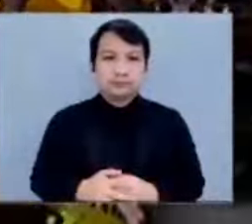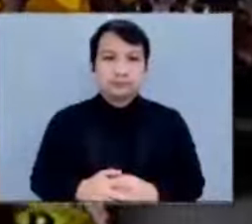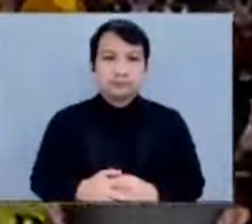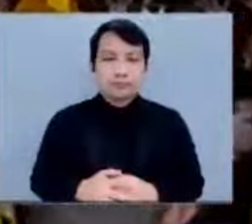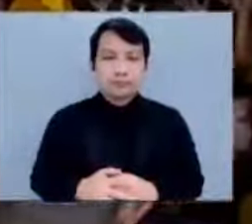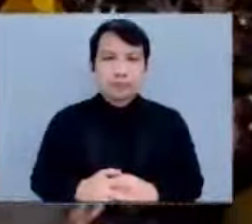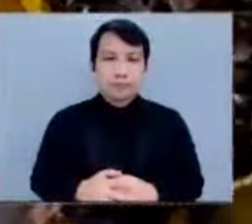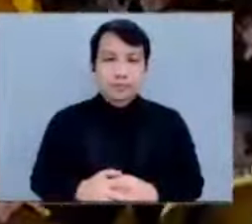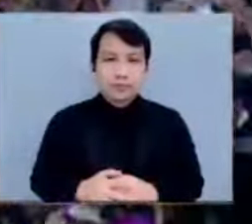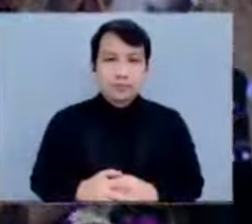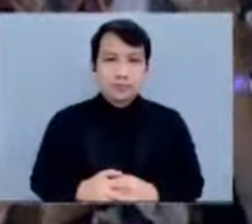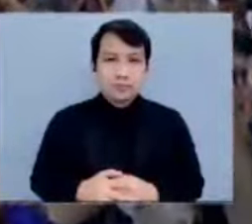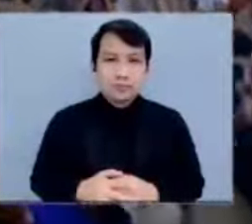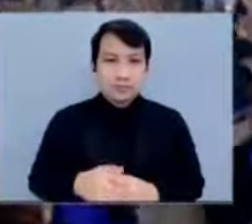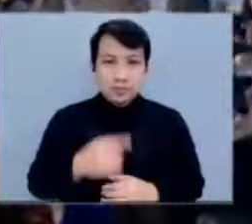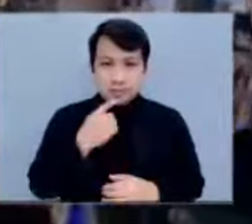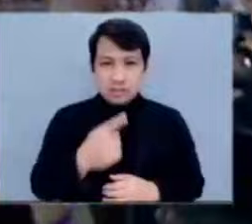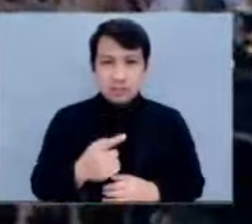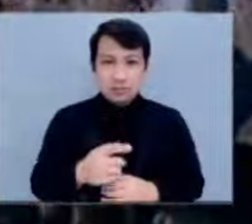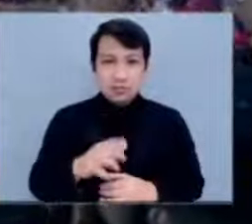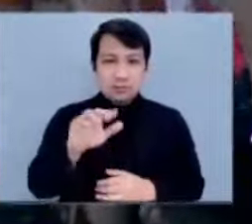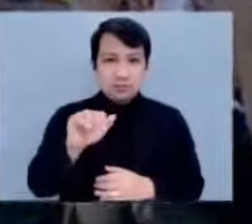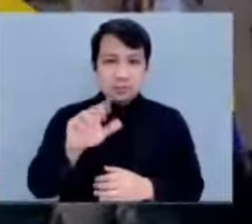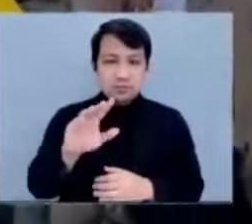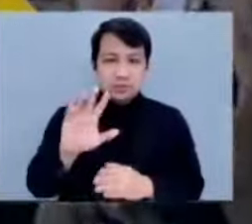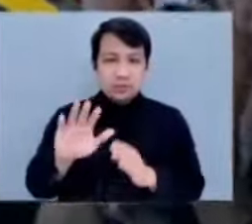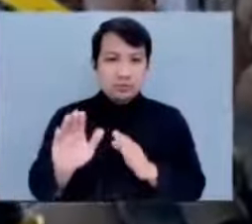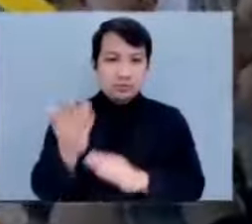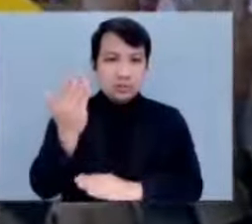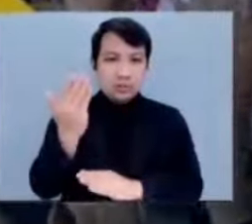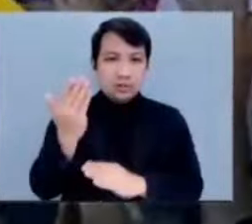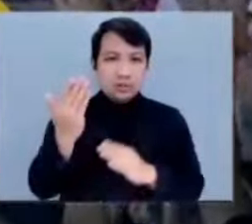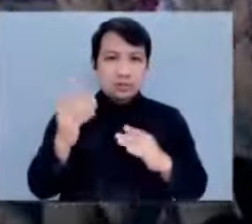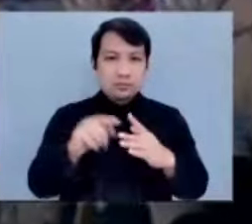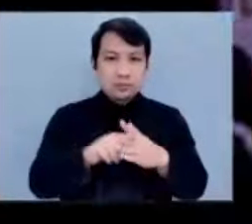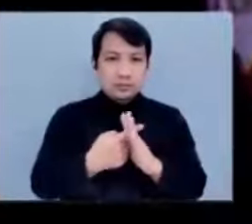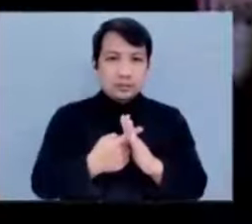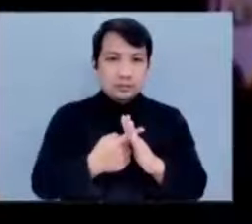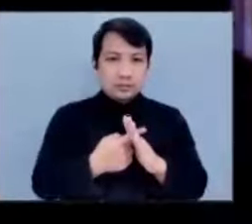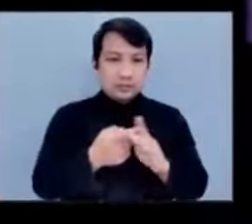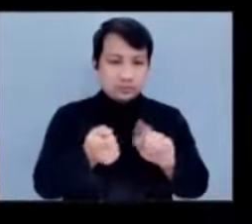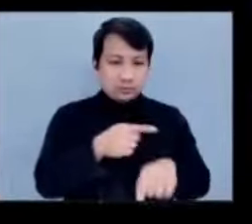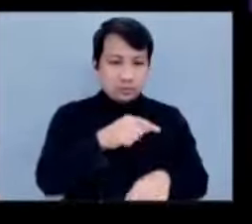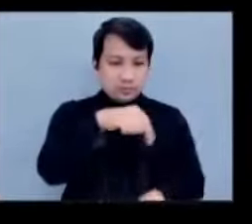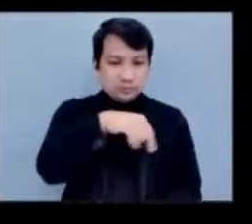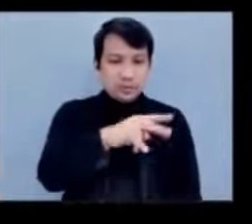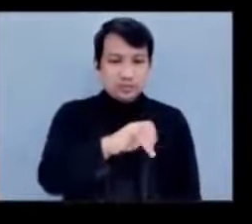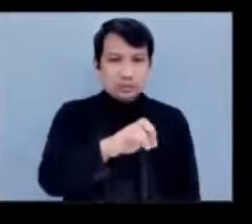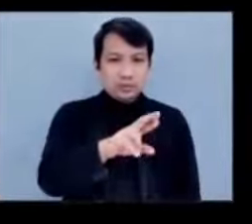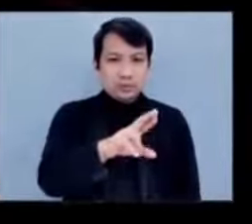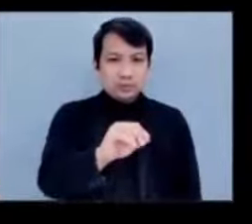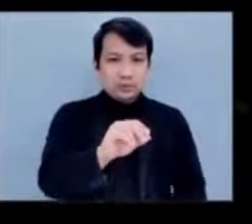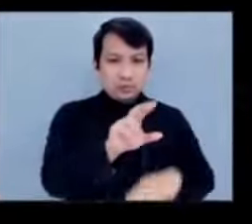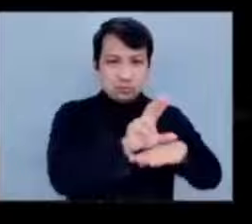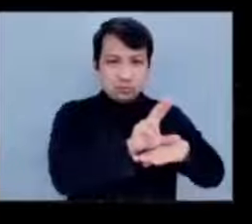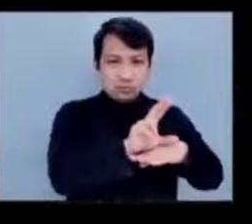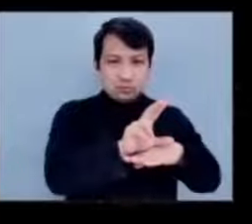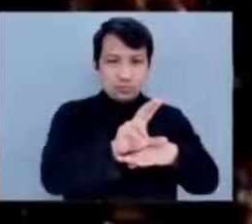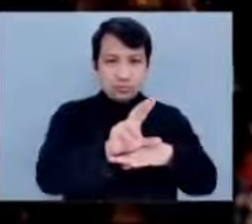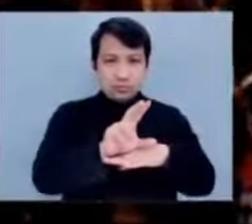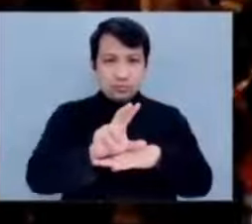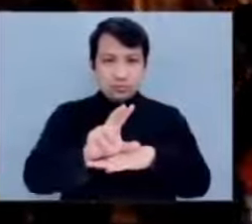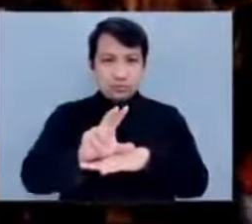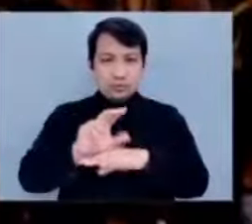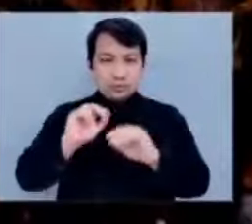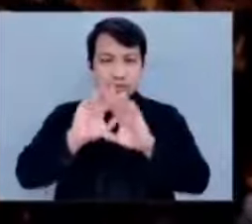Mag-aalis 5 ng madaling araw kanina na magsimulang lumarga ang andas mula Quirino Grandstand. Nangibabaw ang liwanag ng imahen